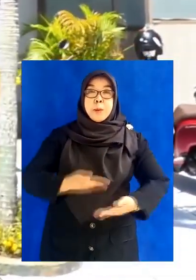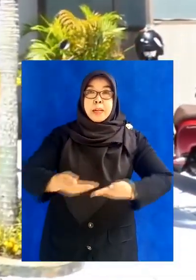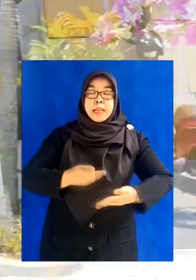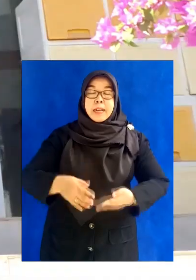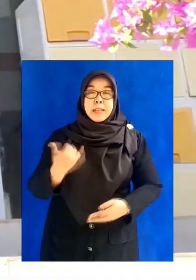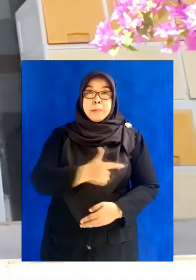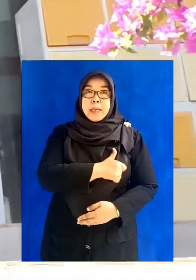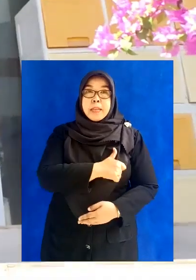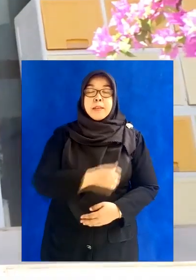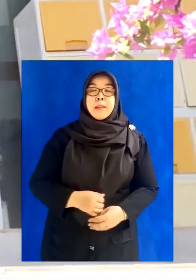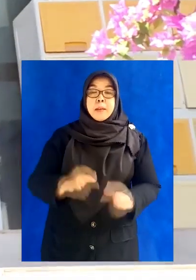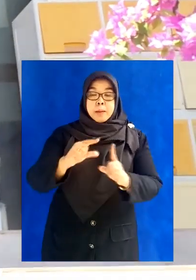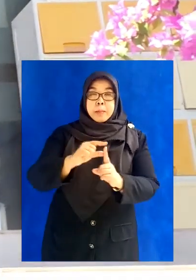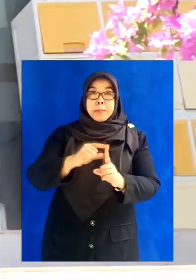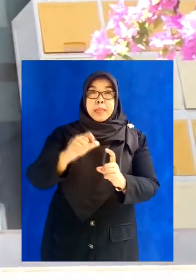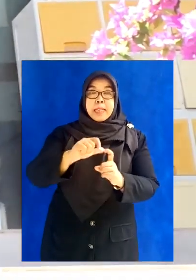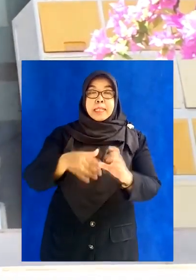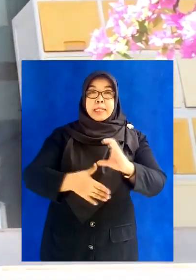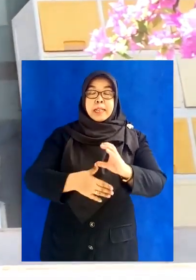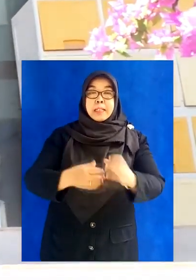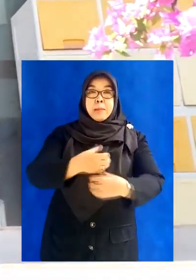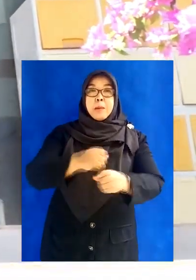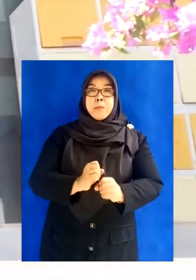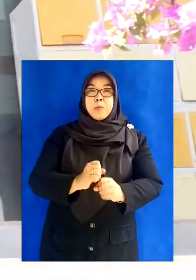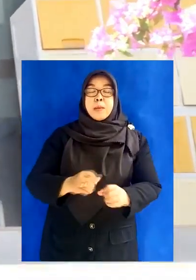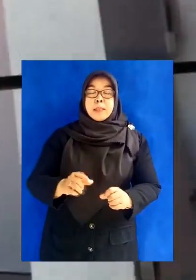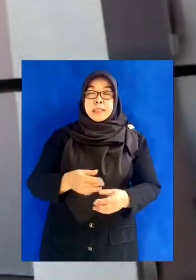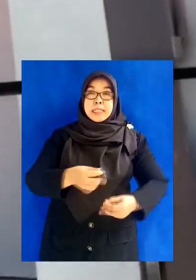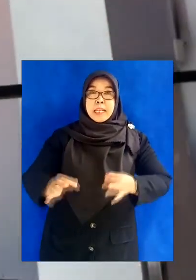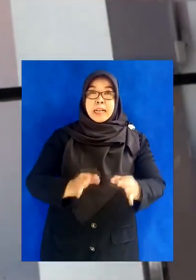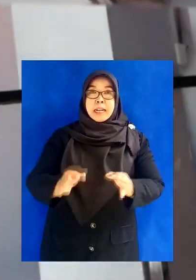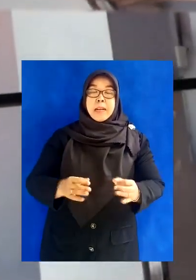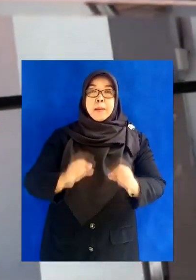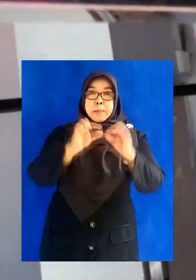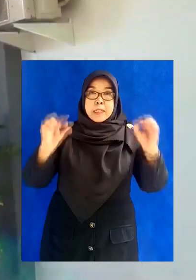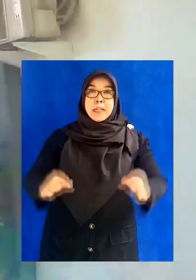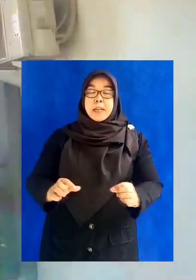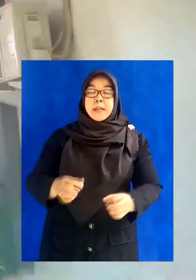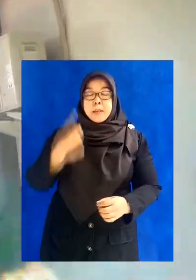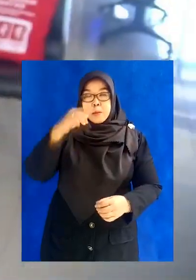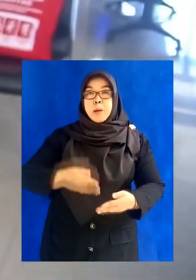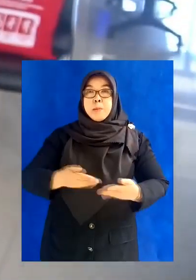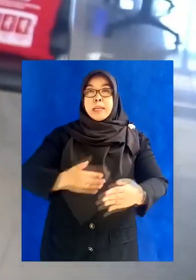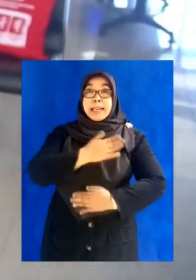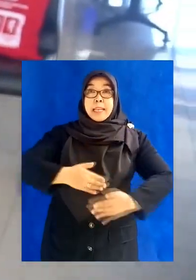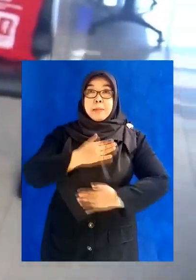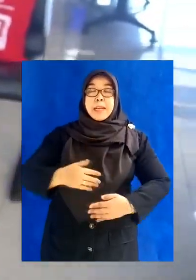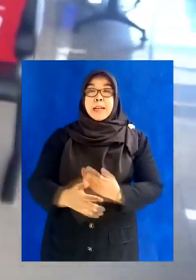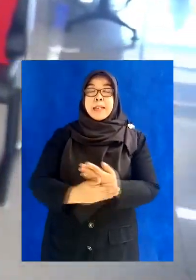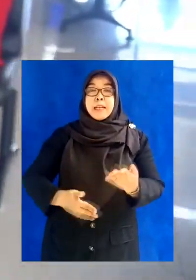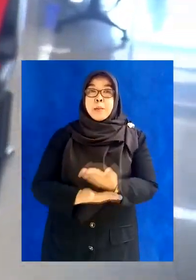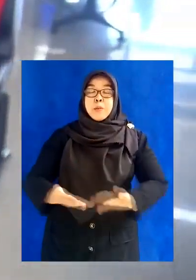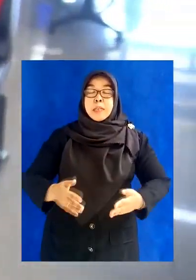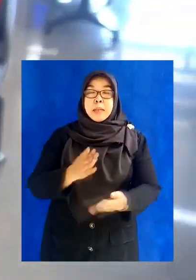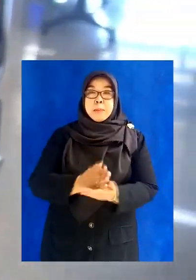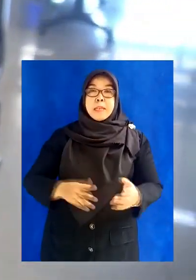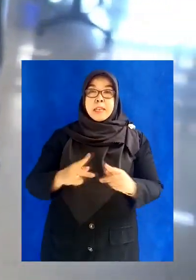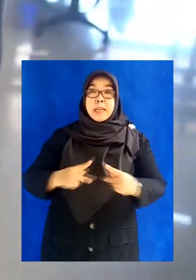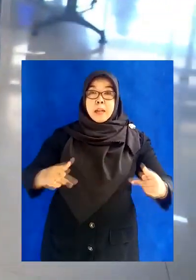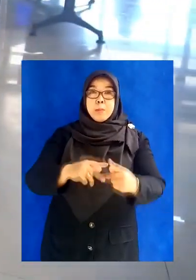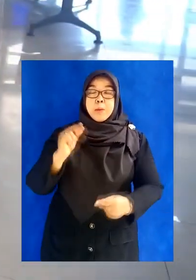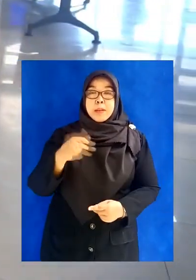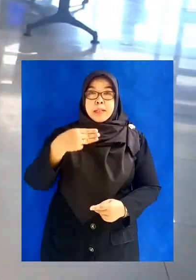telah membangun sarana dan prasarana untuk memberikan kenyamanan bagi pengguna layanan. Penyediaan sarpras ini juga didesain